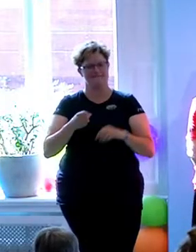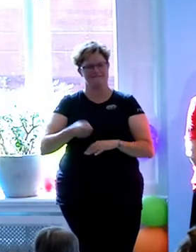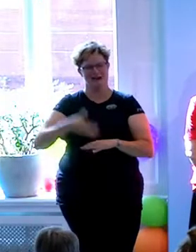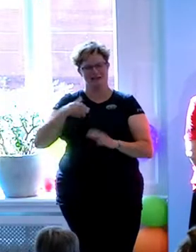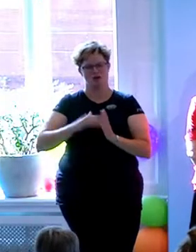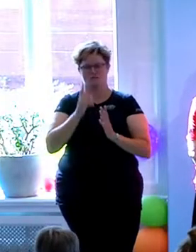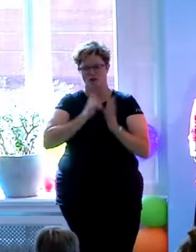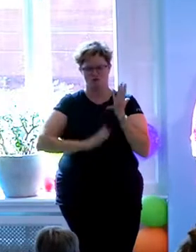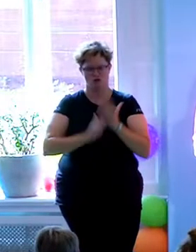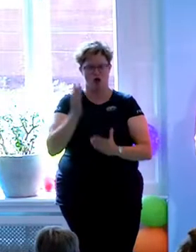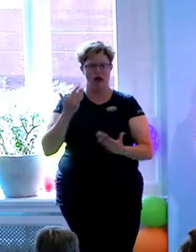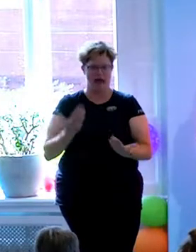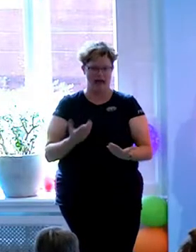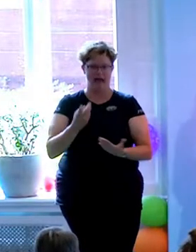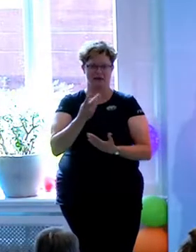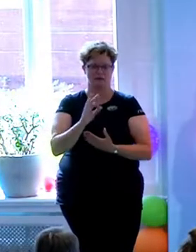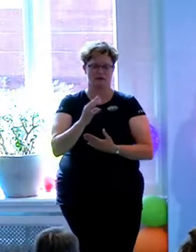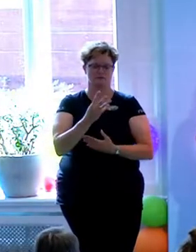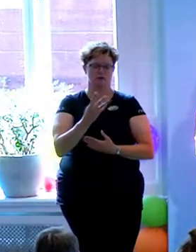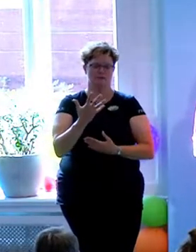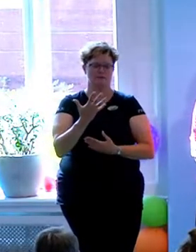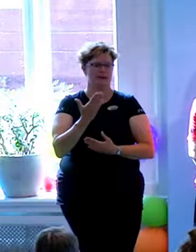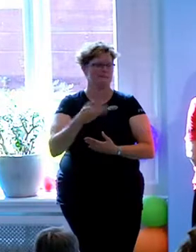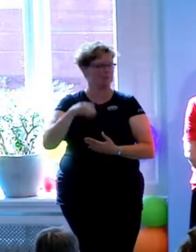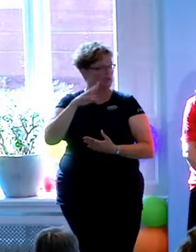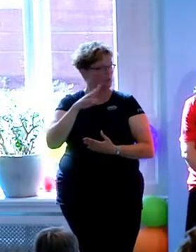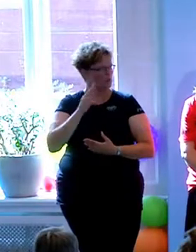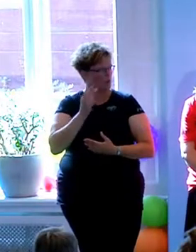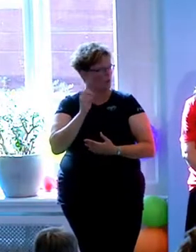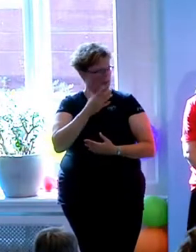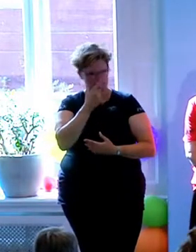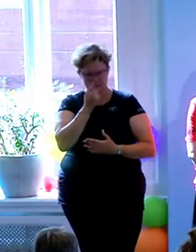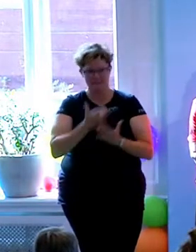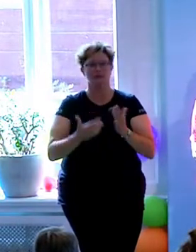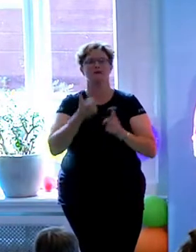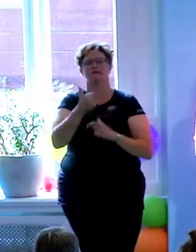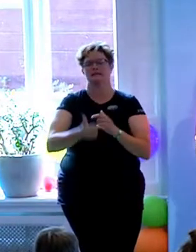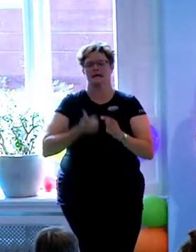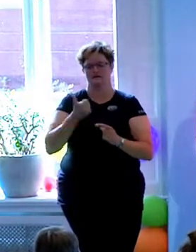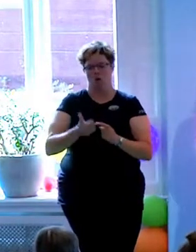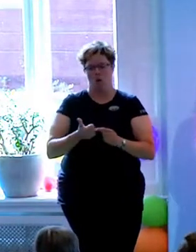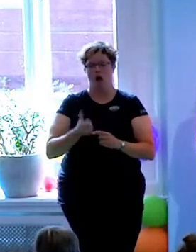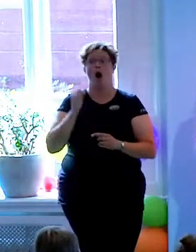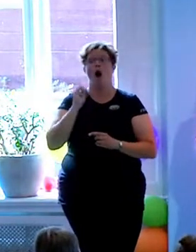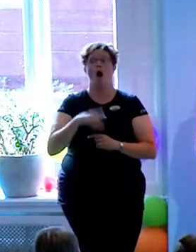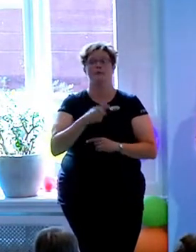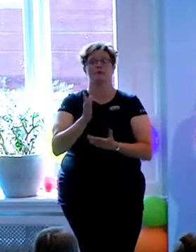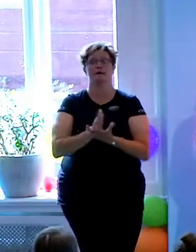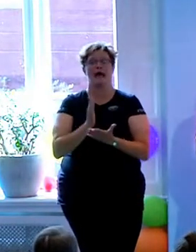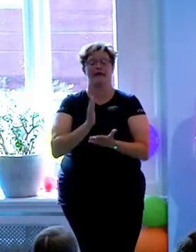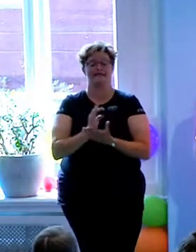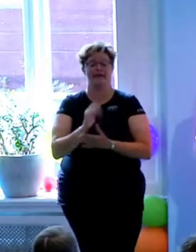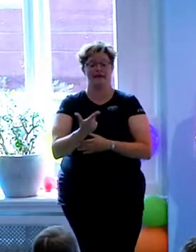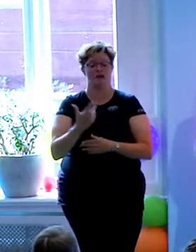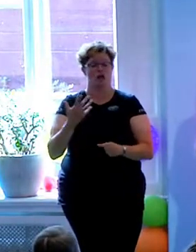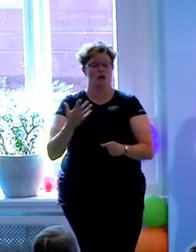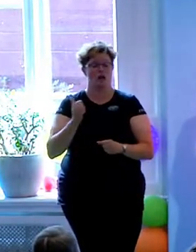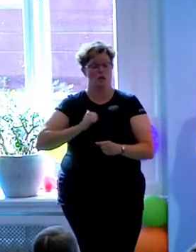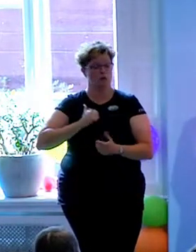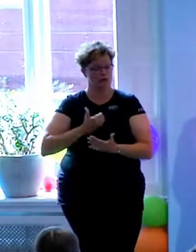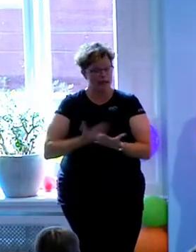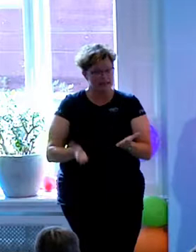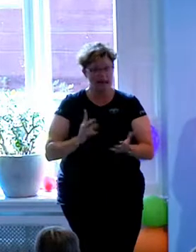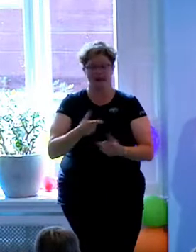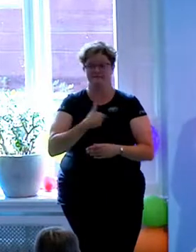här avtalet ligger på 145 miljoner nu, om jag inte misstar mig, på 6 år. Är det så att de här rättigheterna inte nyttjas, eller